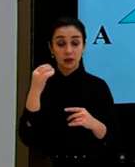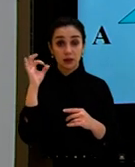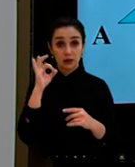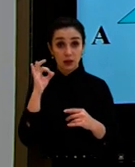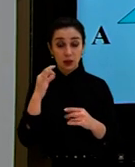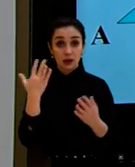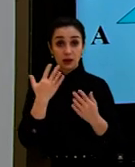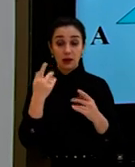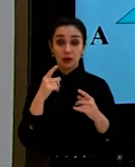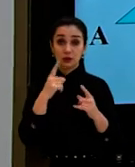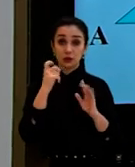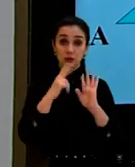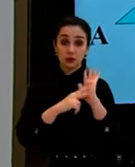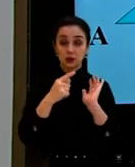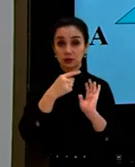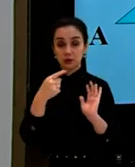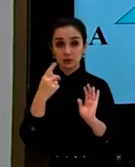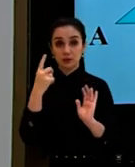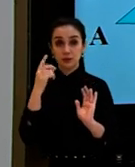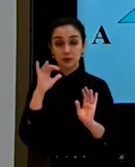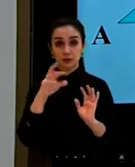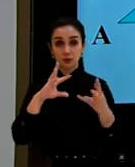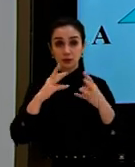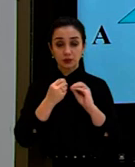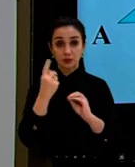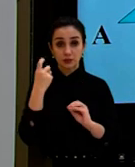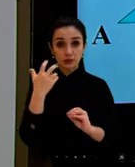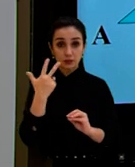градусов, то от 180 отнимаем сумму